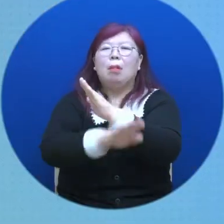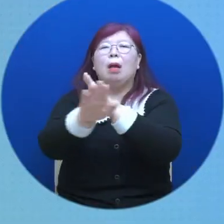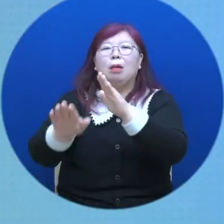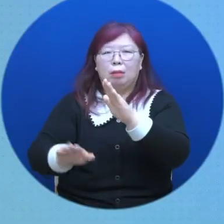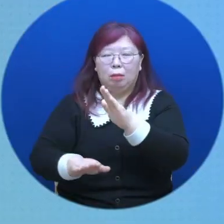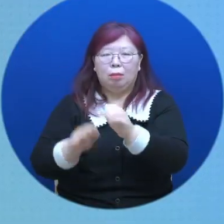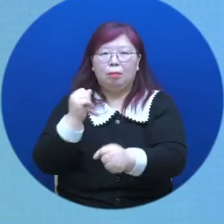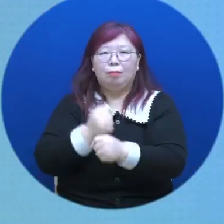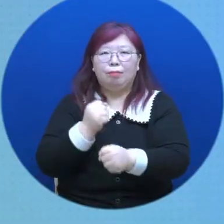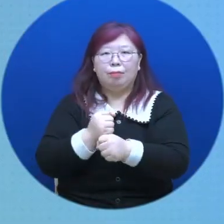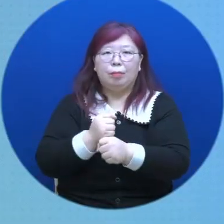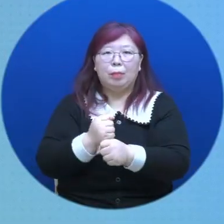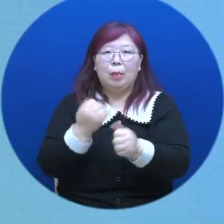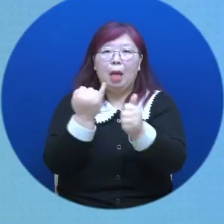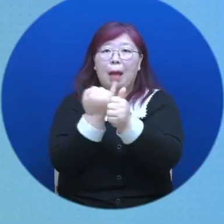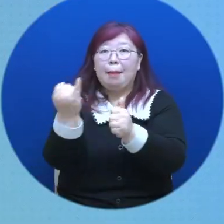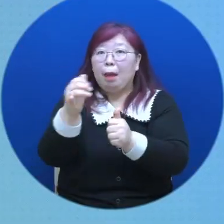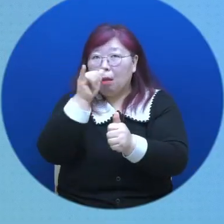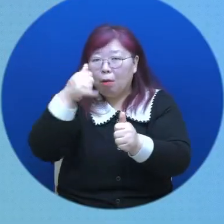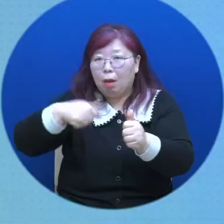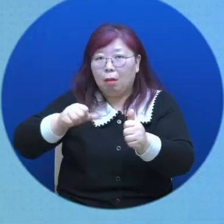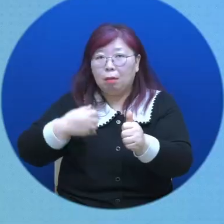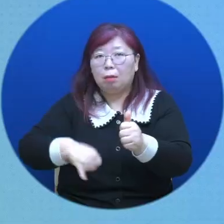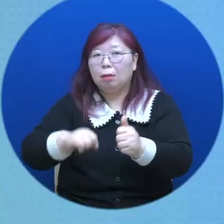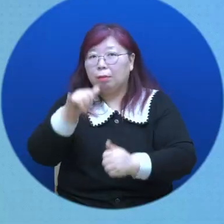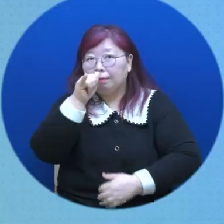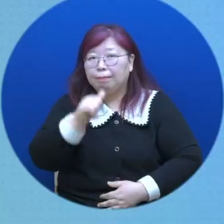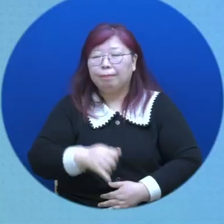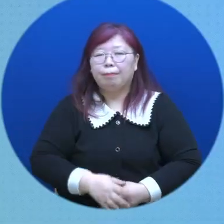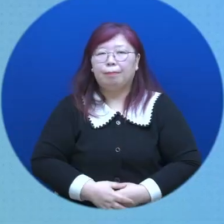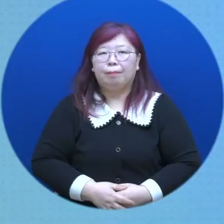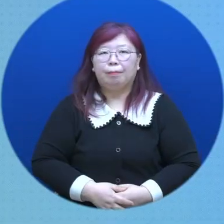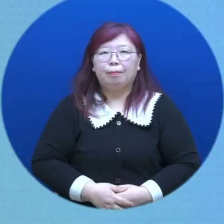있습니다. 아내가 있고 자녀가 있다, 그 말이죠.